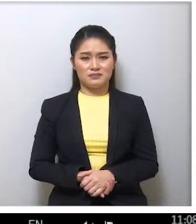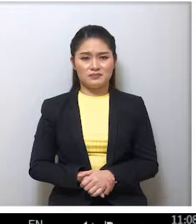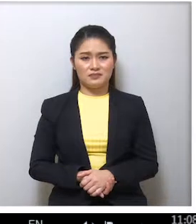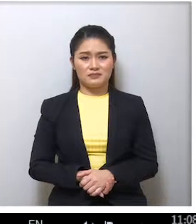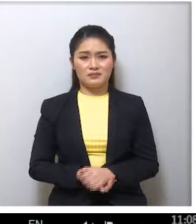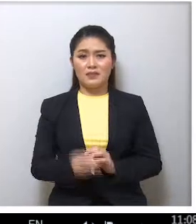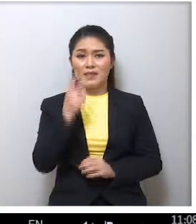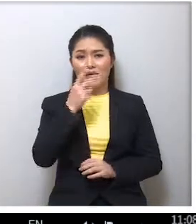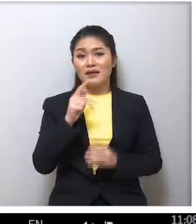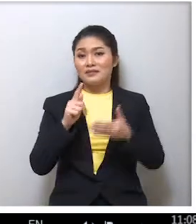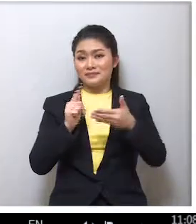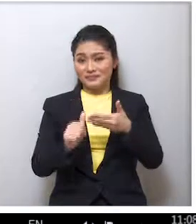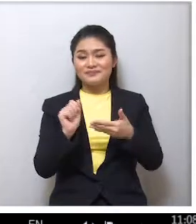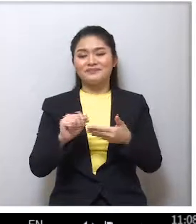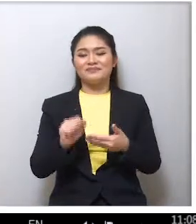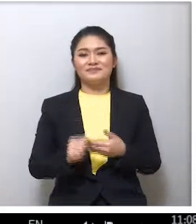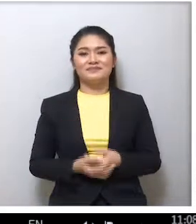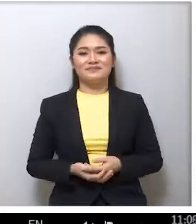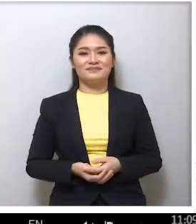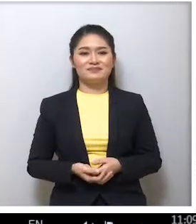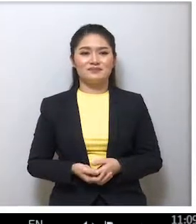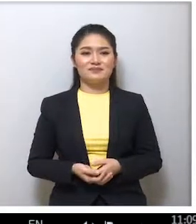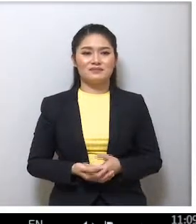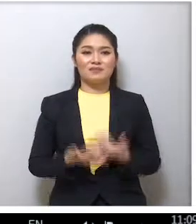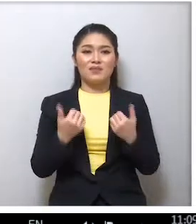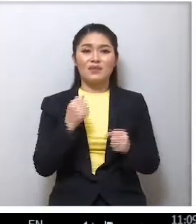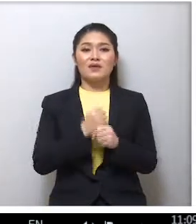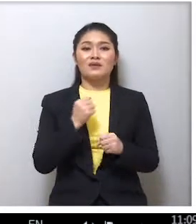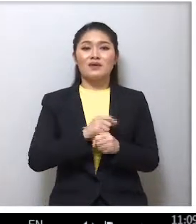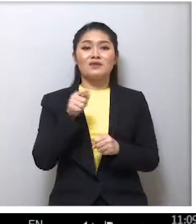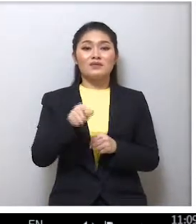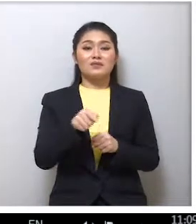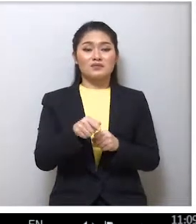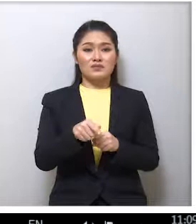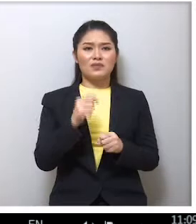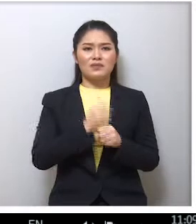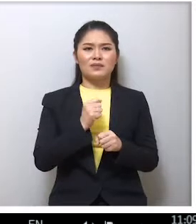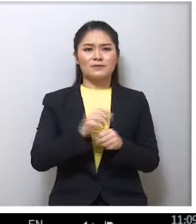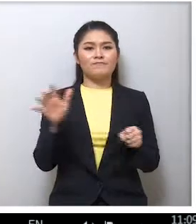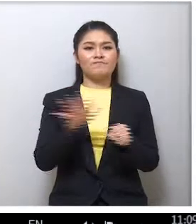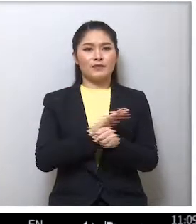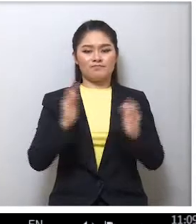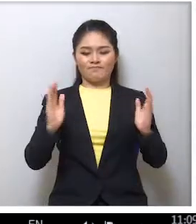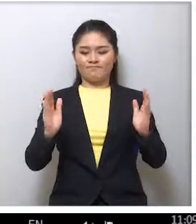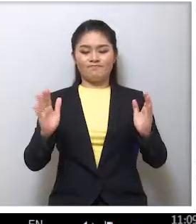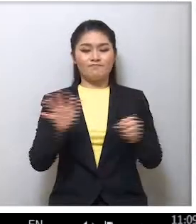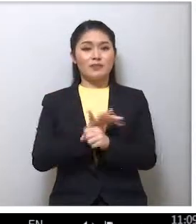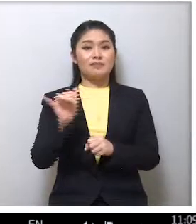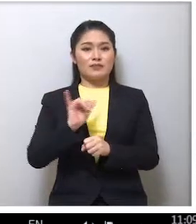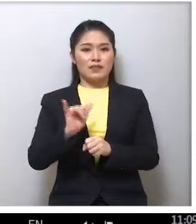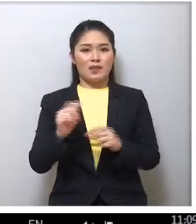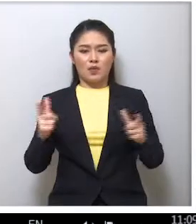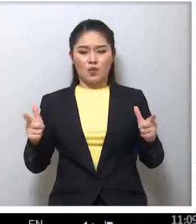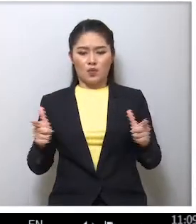ก็จะเห็นว่าเขาโปร่งใสแล้วนะครับตอนนี้จะเห็นว่าตัวชิ้นงานเรามันไม่เต็มจอเน